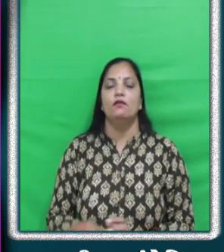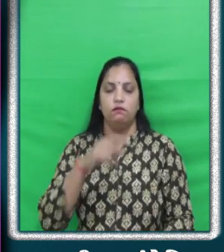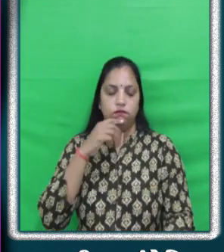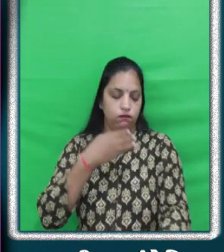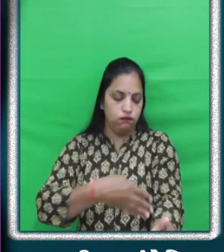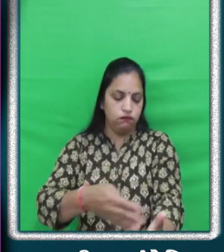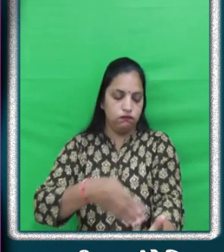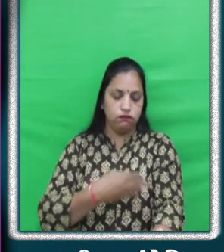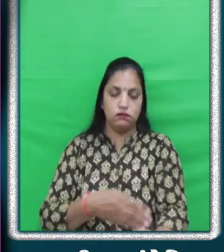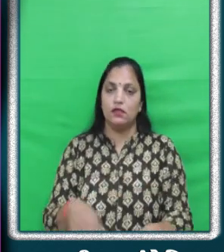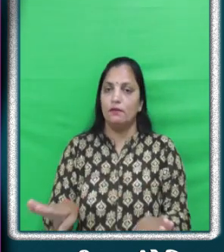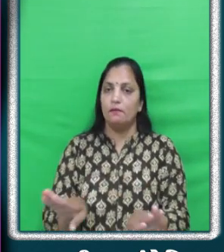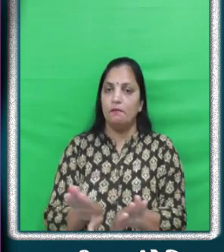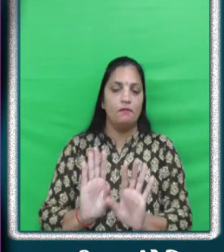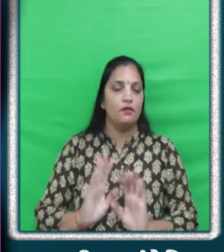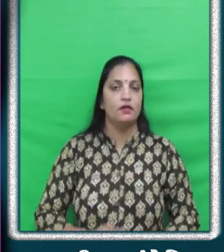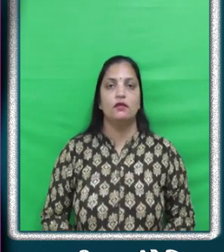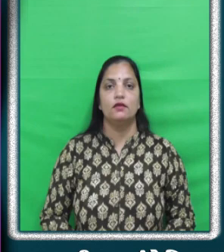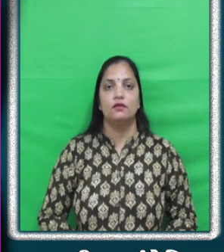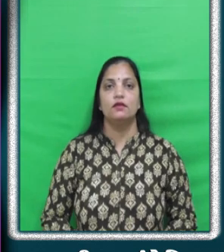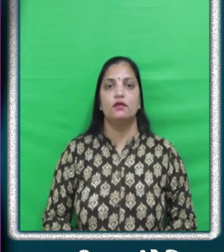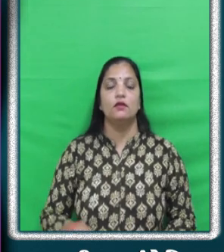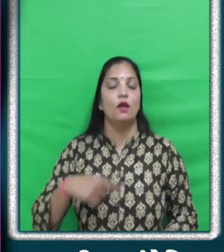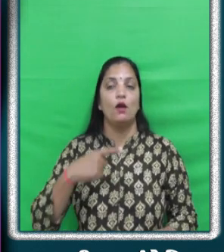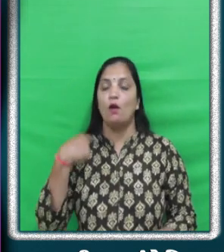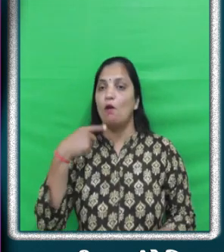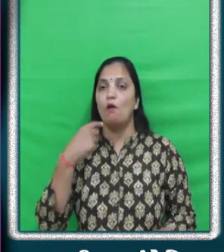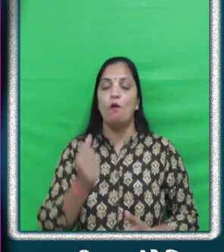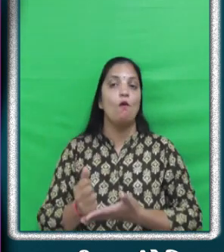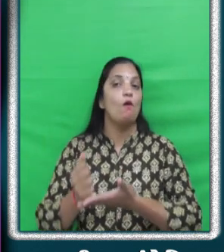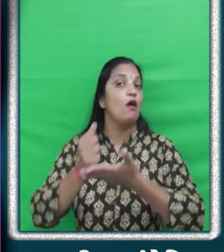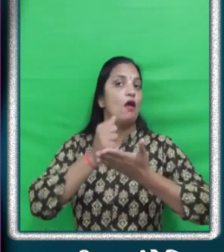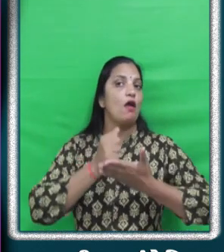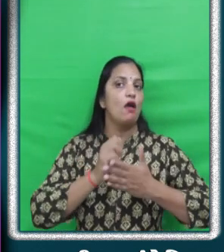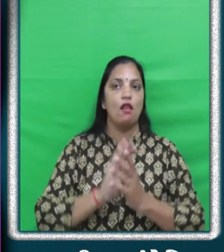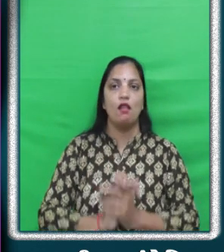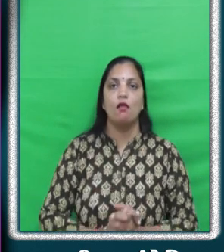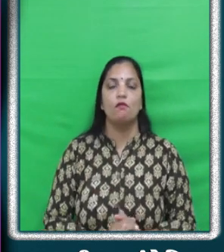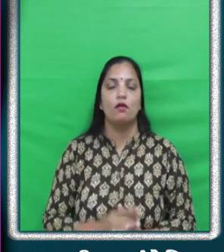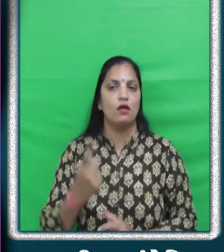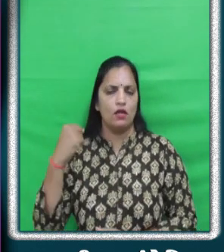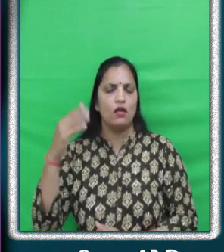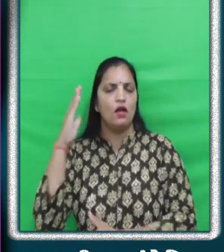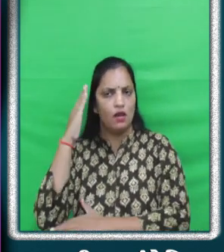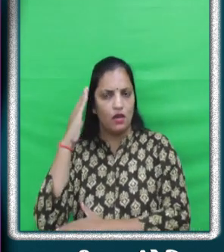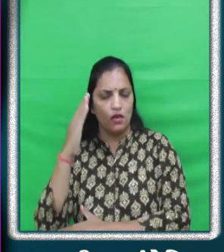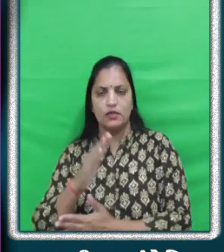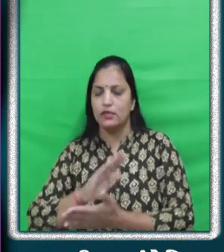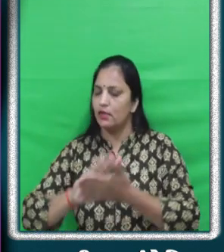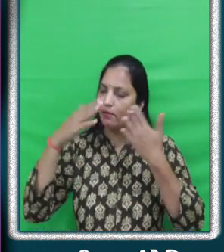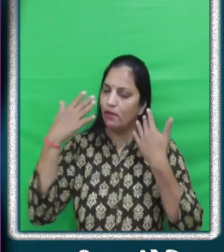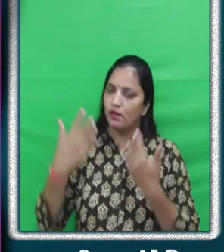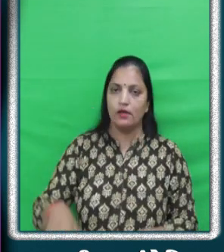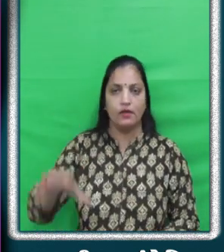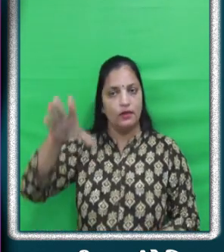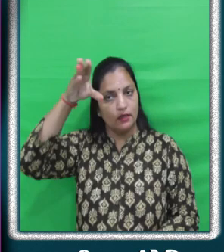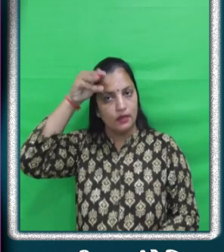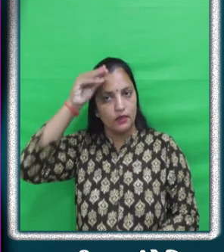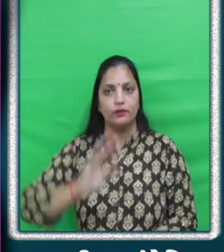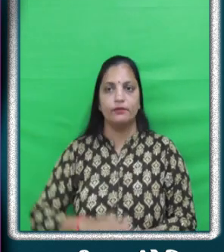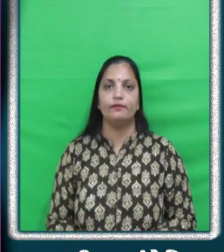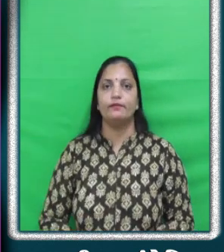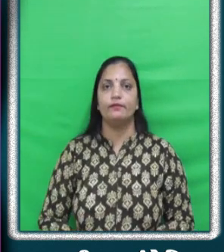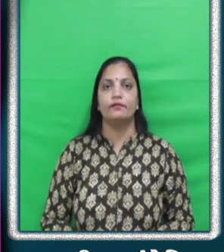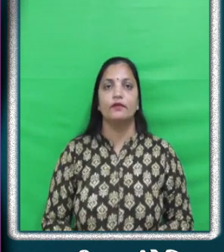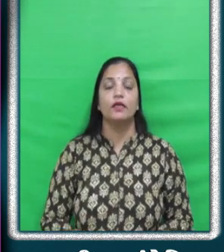છે, જામી જાય છે, અને આ રુધિર જામી જવા માટે કોણ મદદરૂપ કરે છે એ આપણે કાલના સેશનમાં ભણી ગયા હતા.